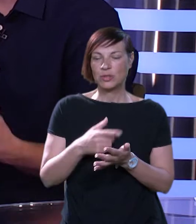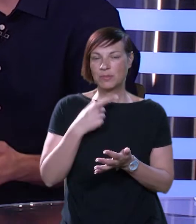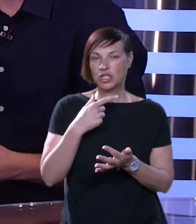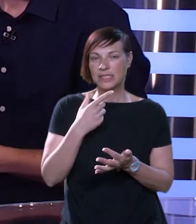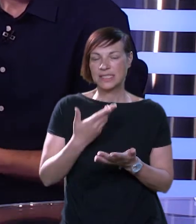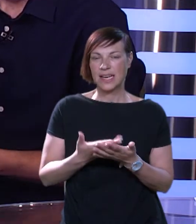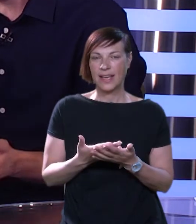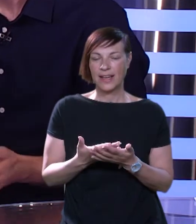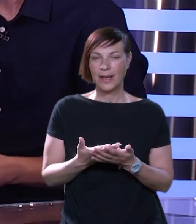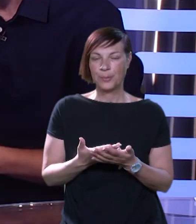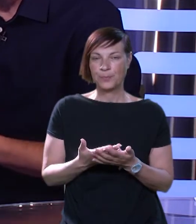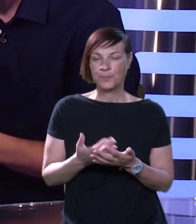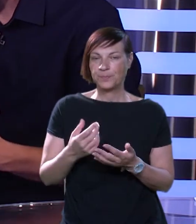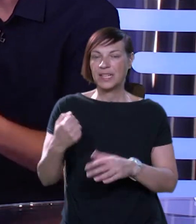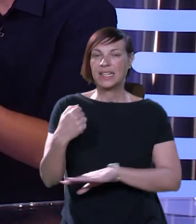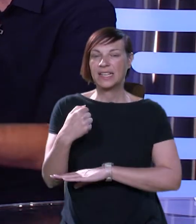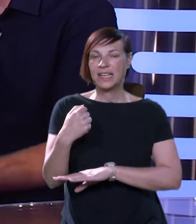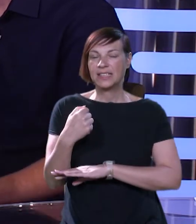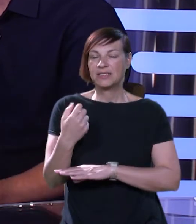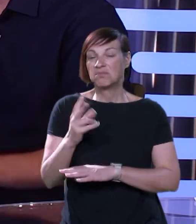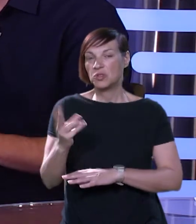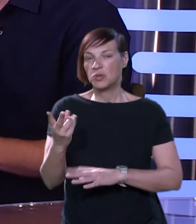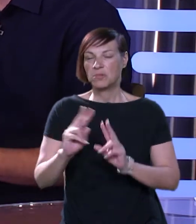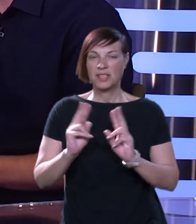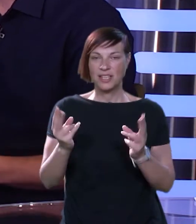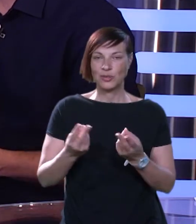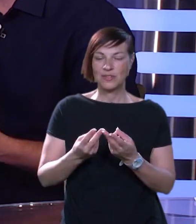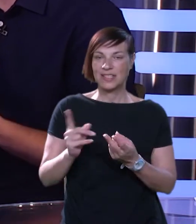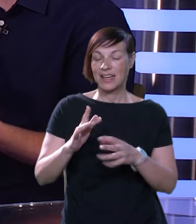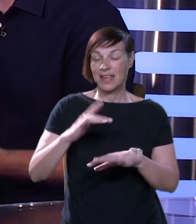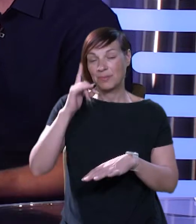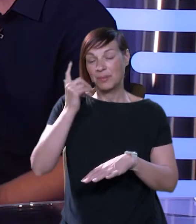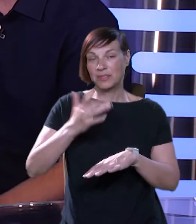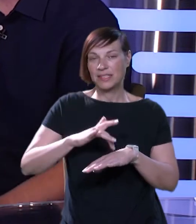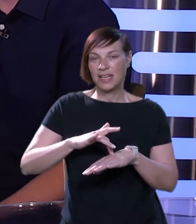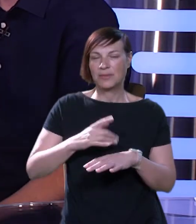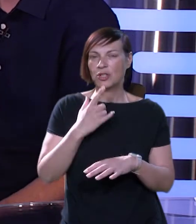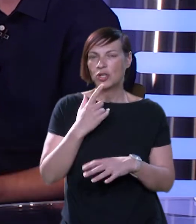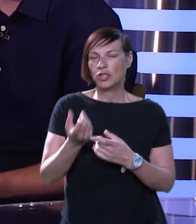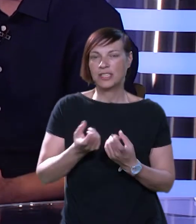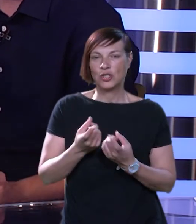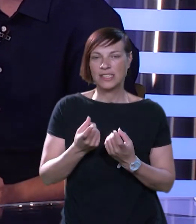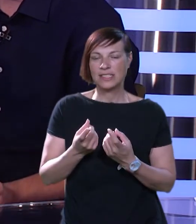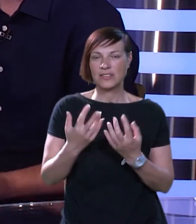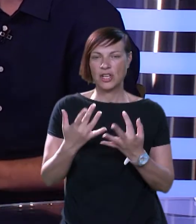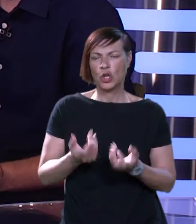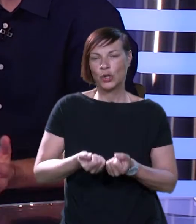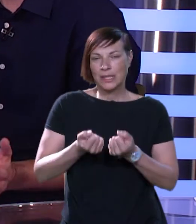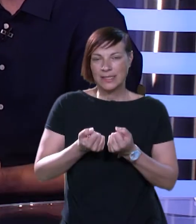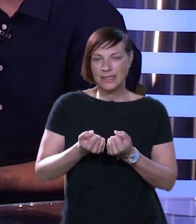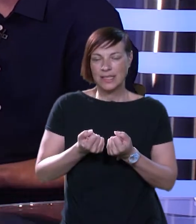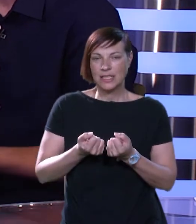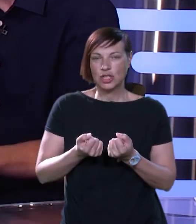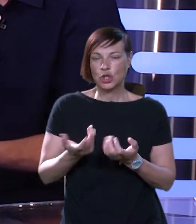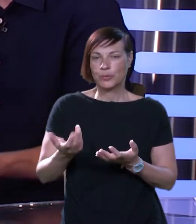si rekla, od na drugom kraju svijeta nekih nepoznatih lokacija pa do ambijenta, koliko ti je to uvijek izazovno i koliko je teško